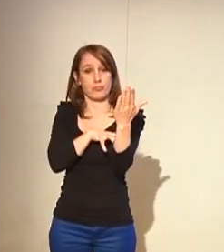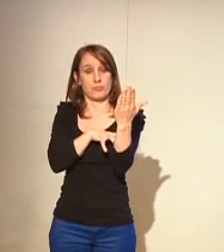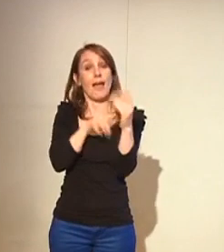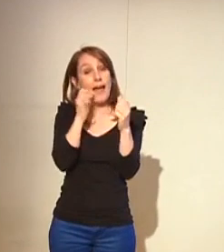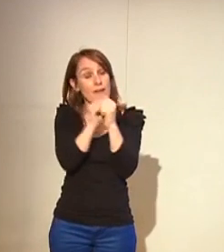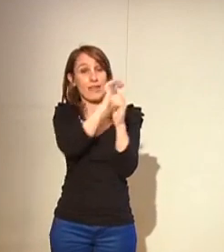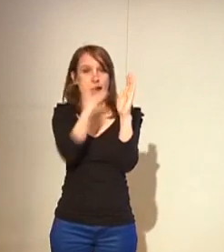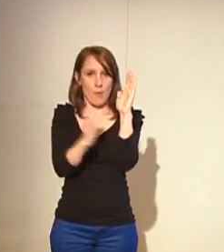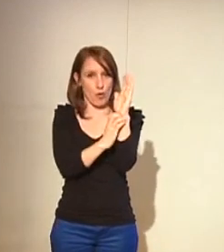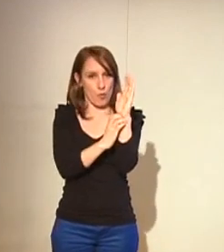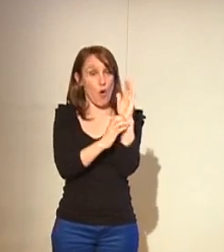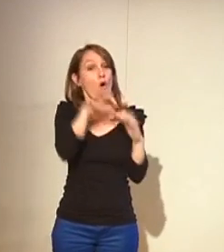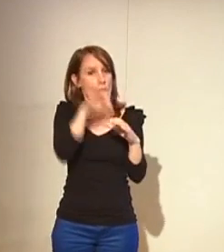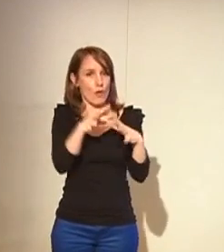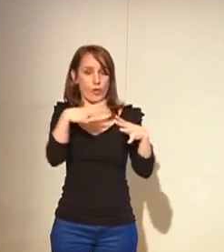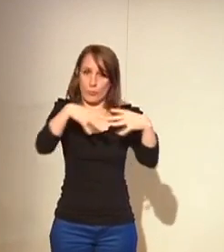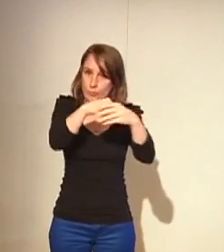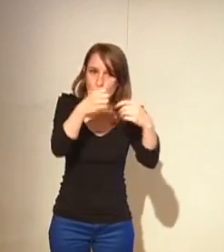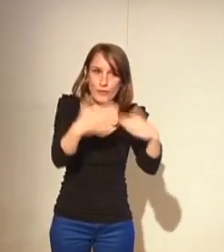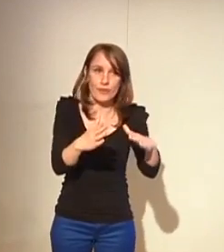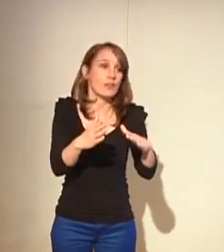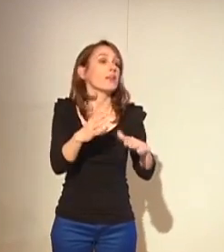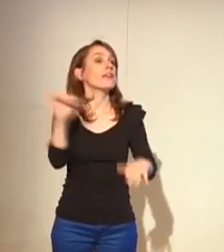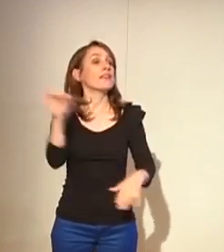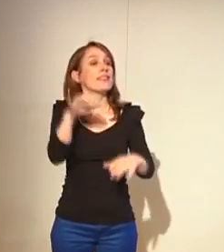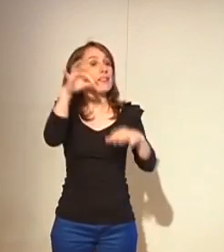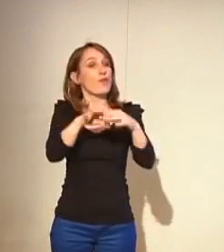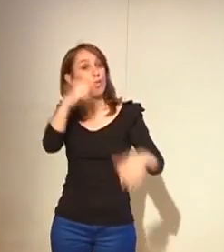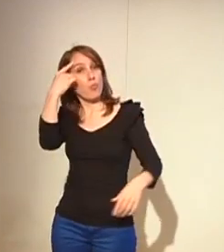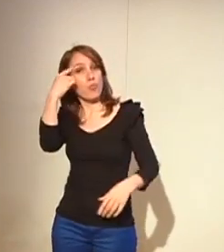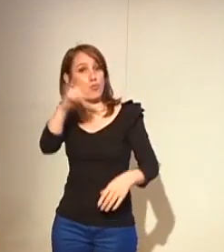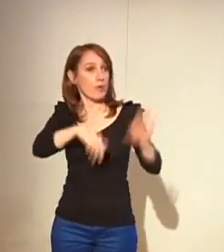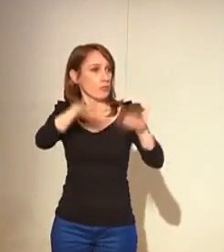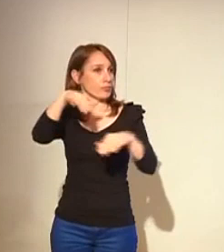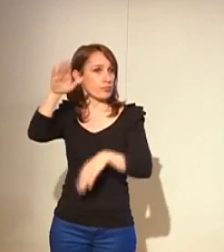et le vote fait donc qui est pour cette